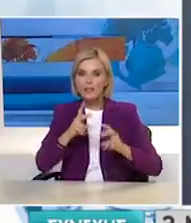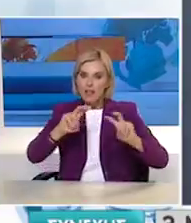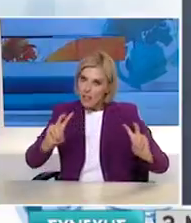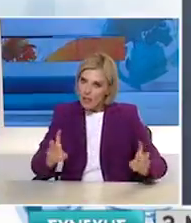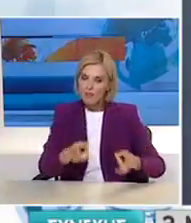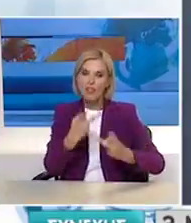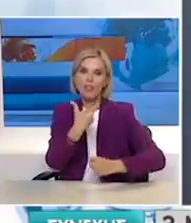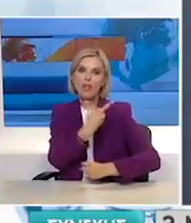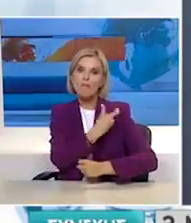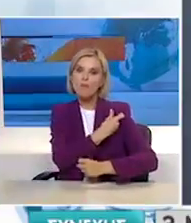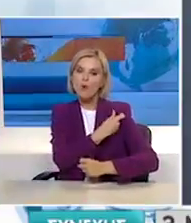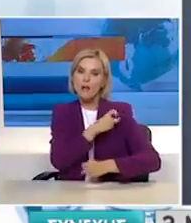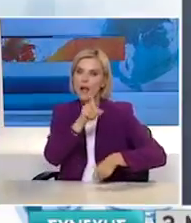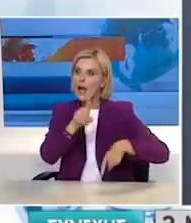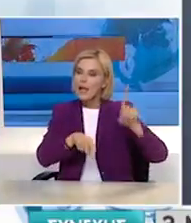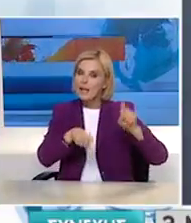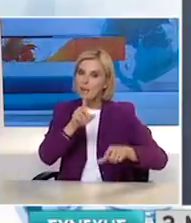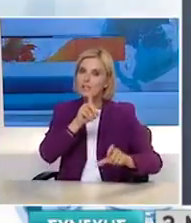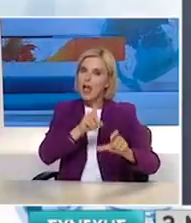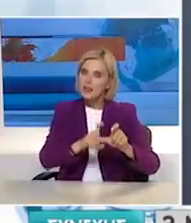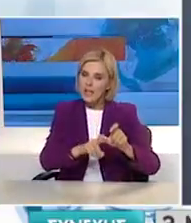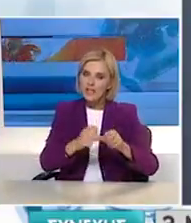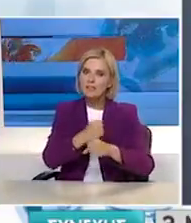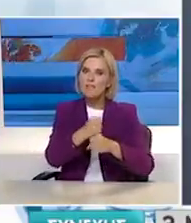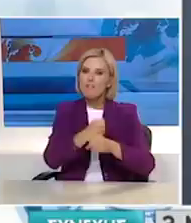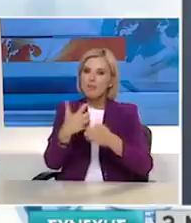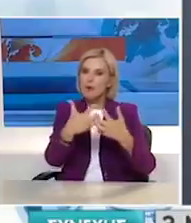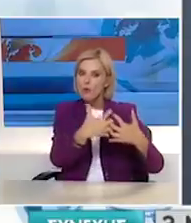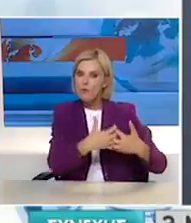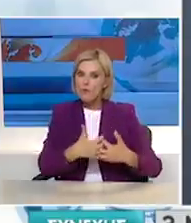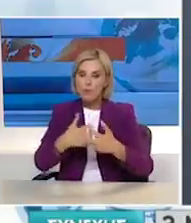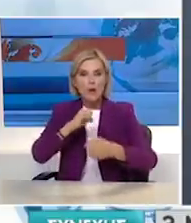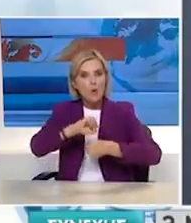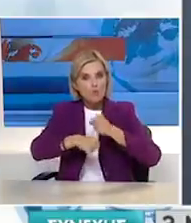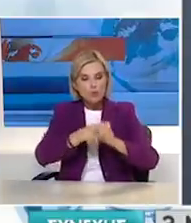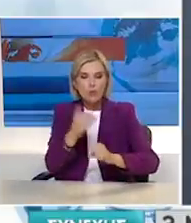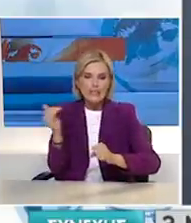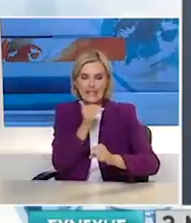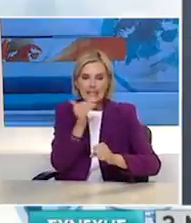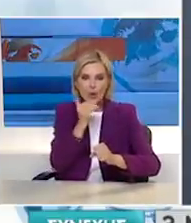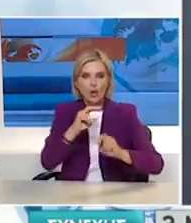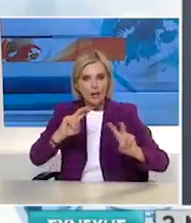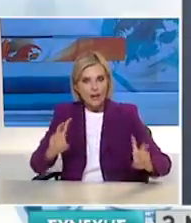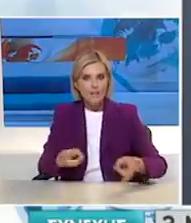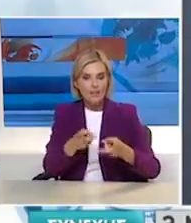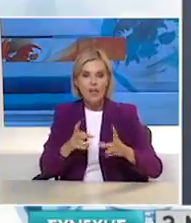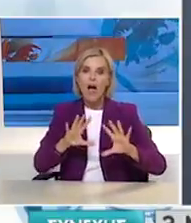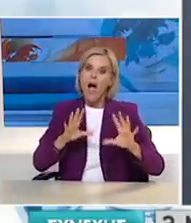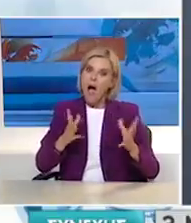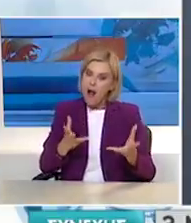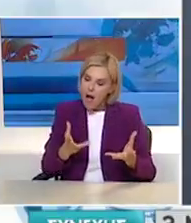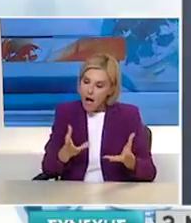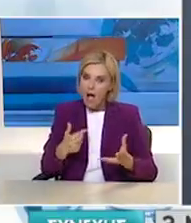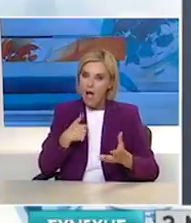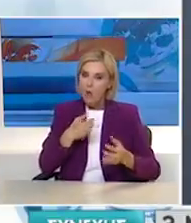κάποιες χώρες και κάποιες εταιρείες. Πάλι θέλω να πω ότι χρειάζεται προσοχή, χρειάζονται επιστημονικά